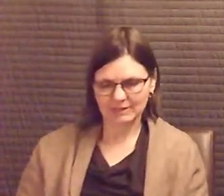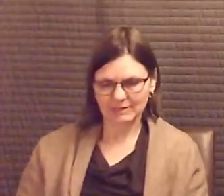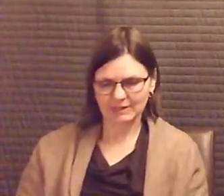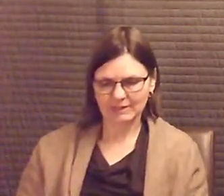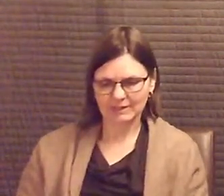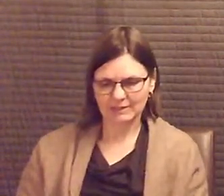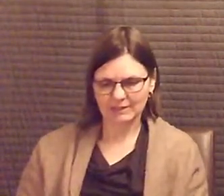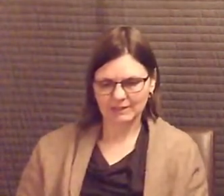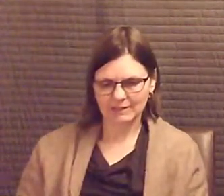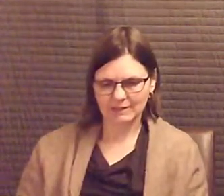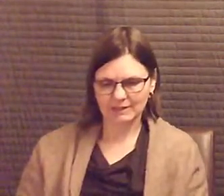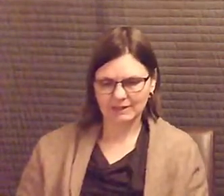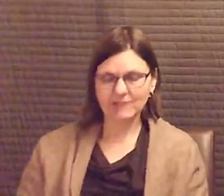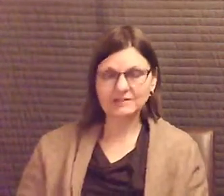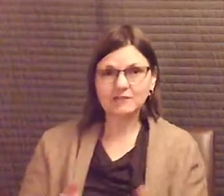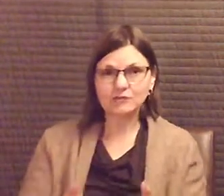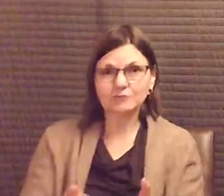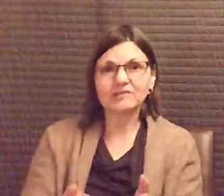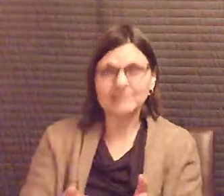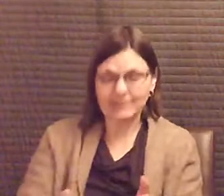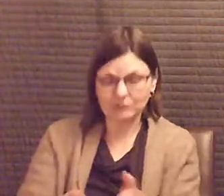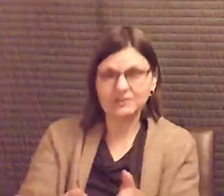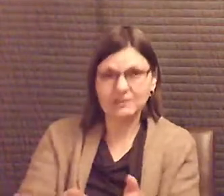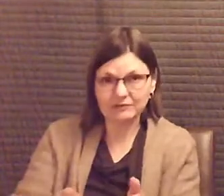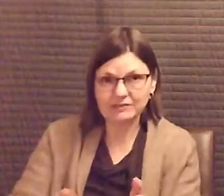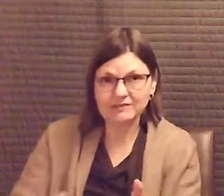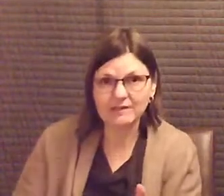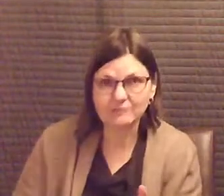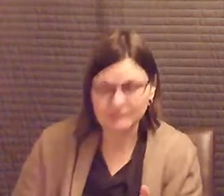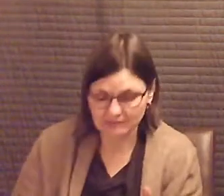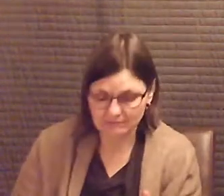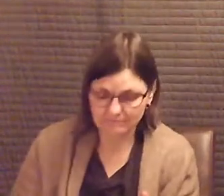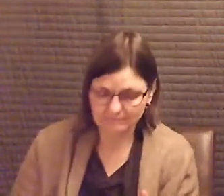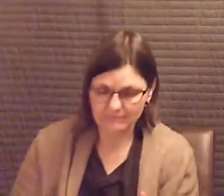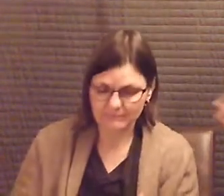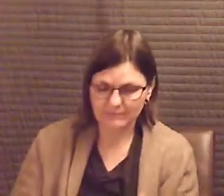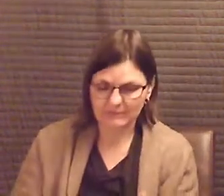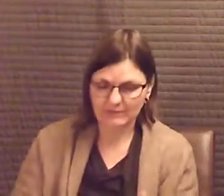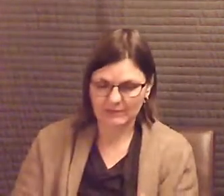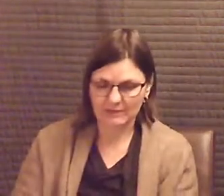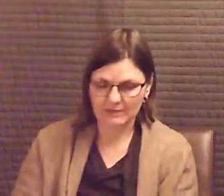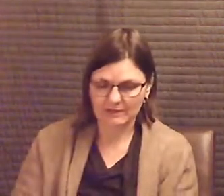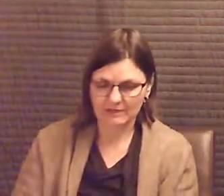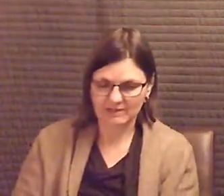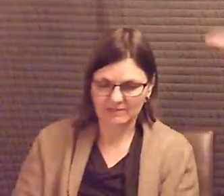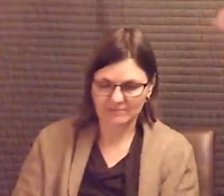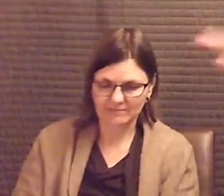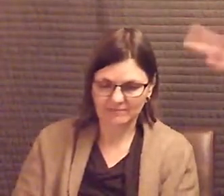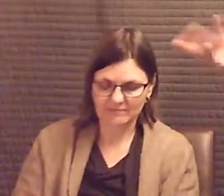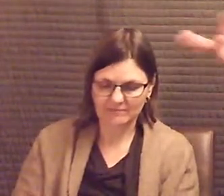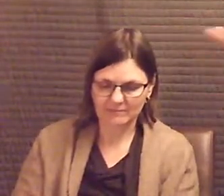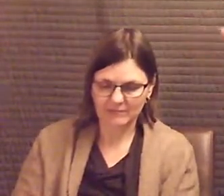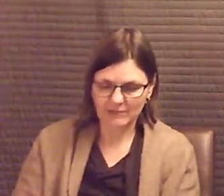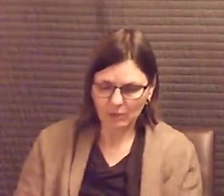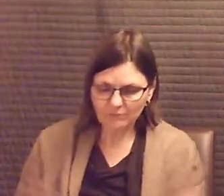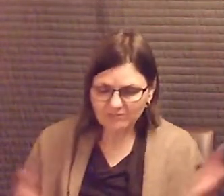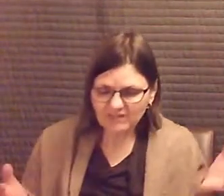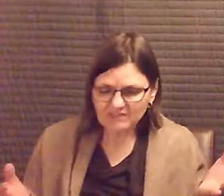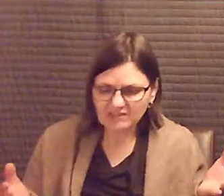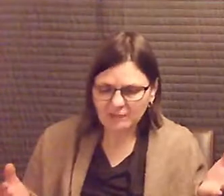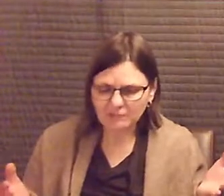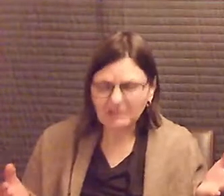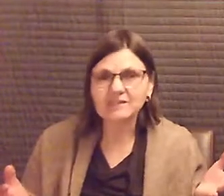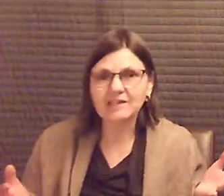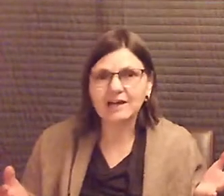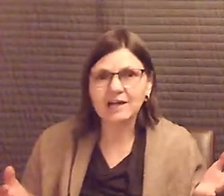reurslag birth 17 je je dan zo vers lezen als hier vers 17 wat hoe hoe was ik weer voor bier wie